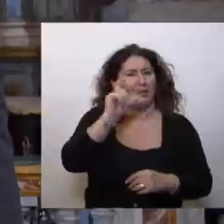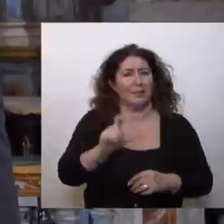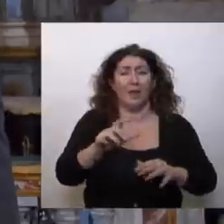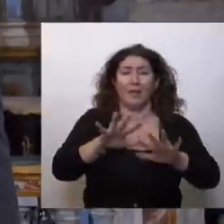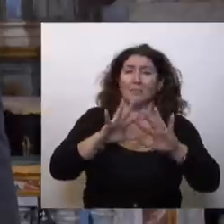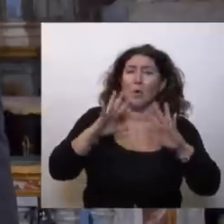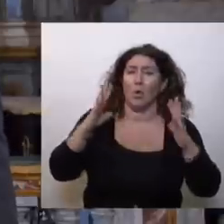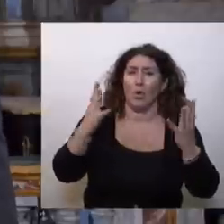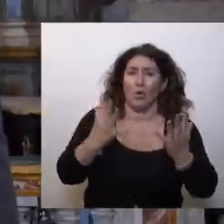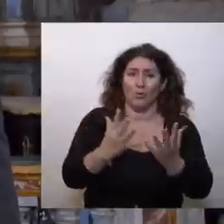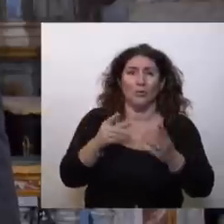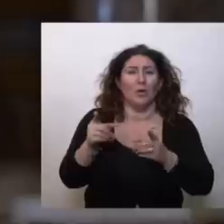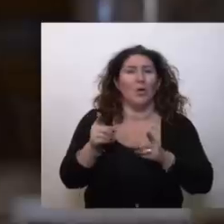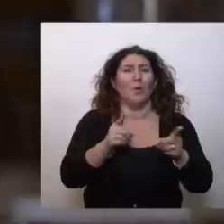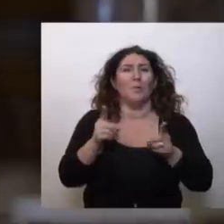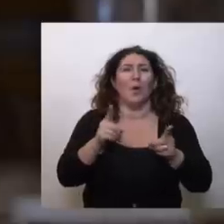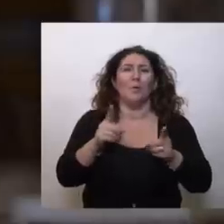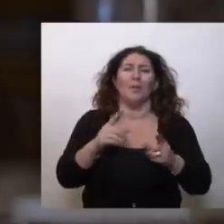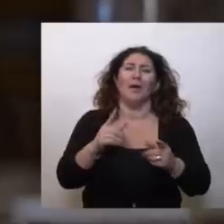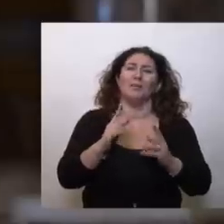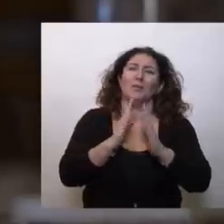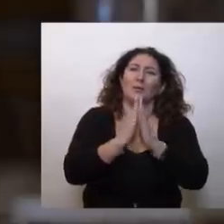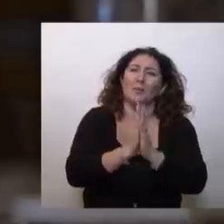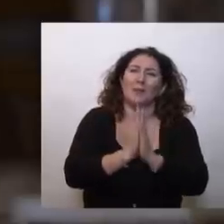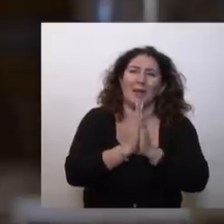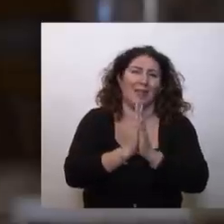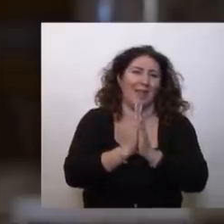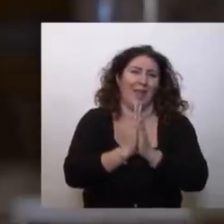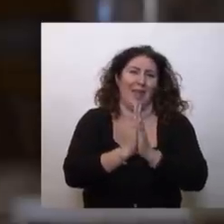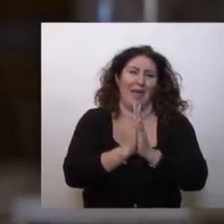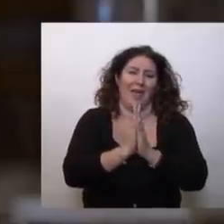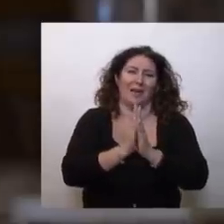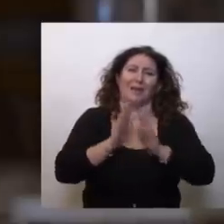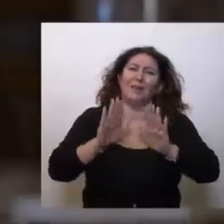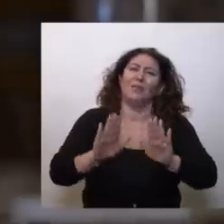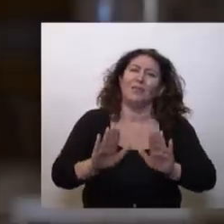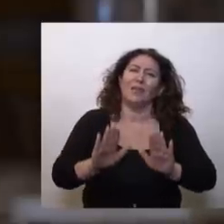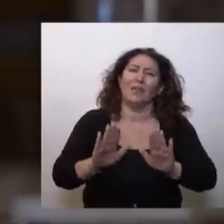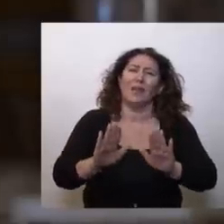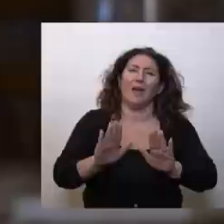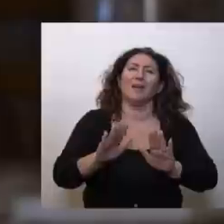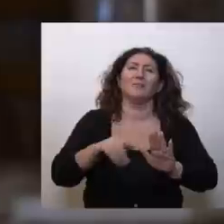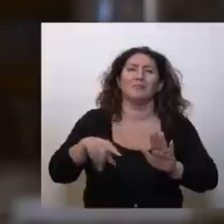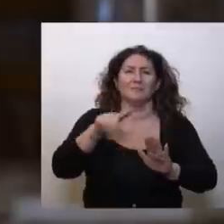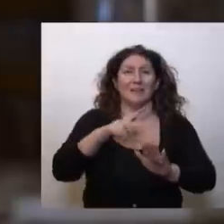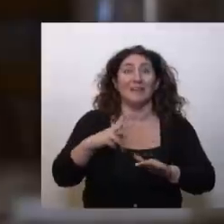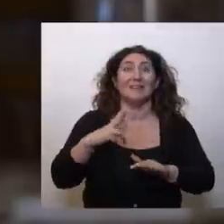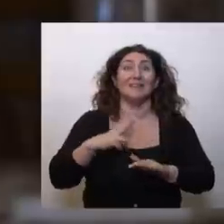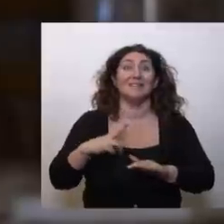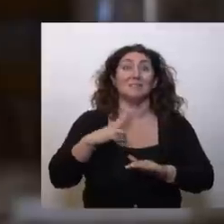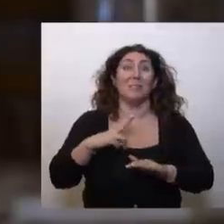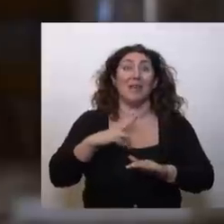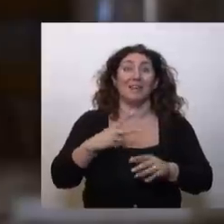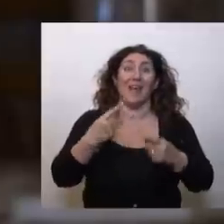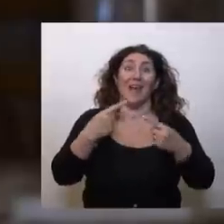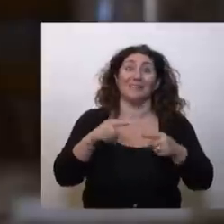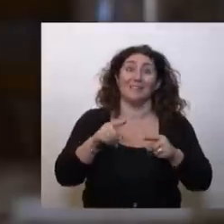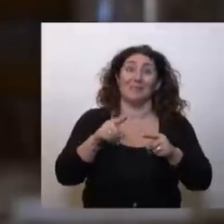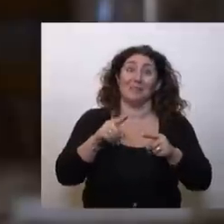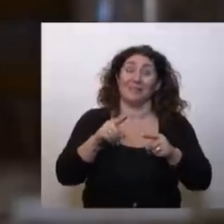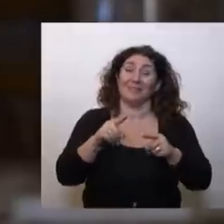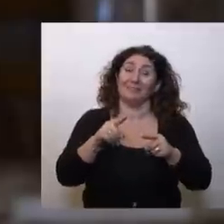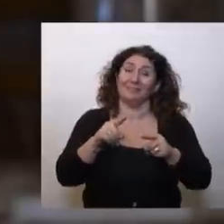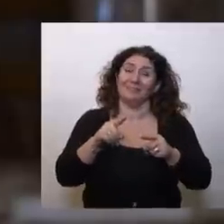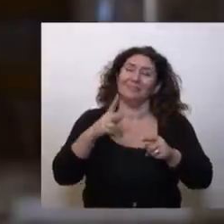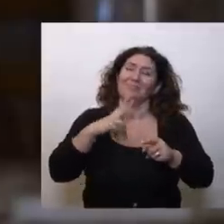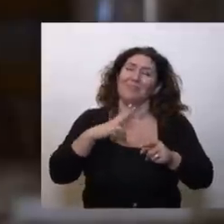preghiera per ritrovare la speranza, quella speranza che Frère Alois di Tesè, il priore della comunità di Tesè, ha chiesto